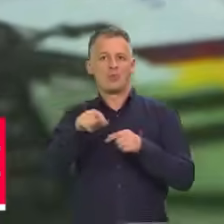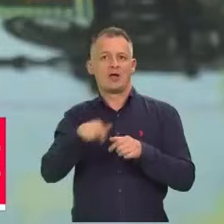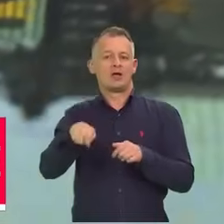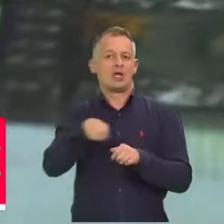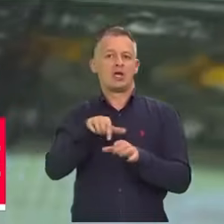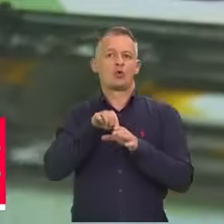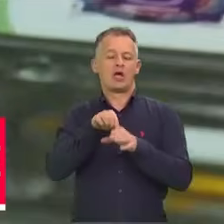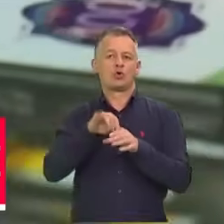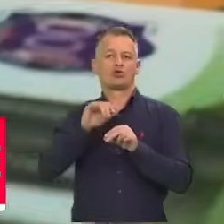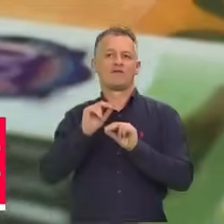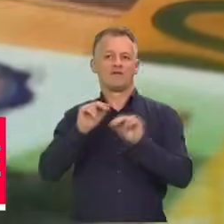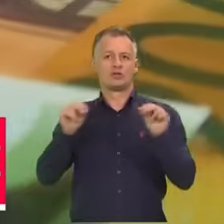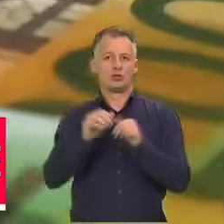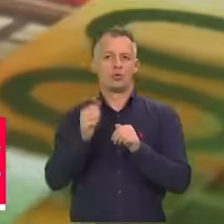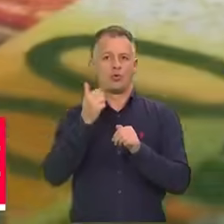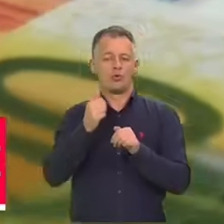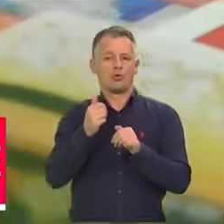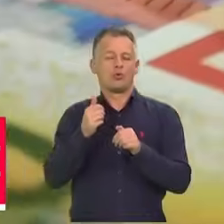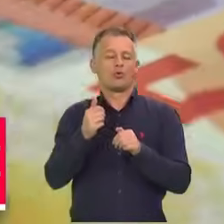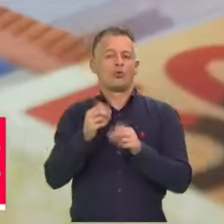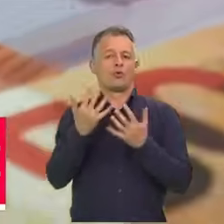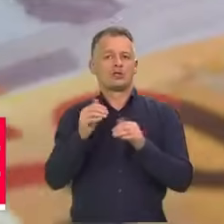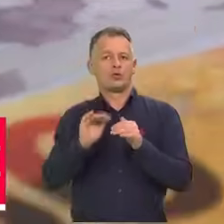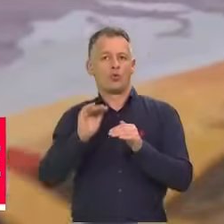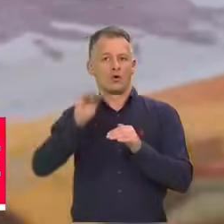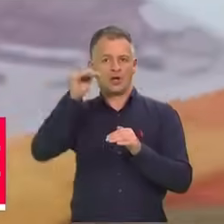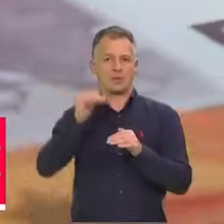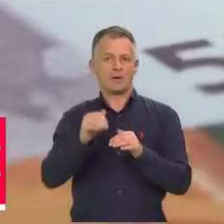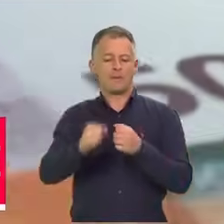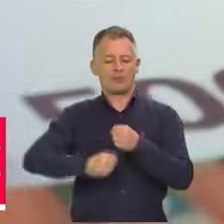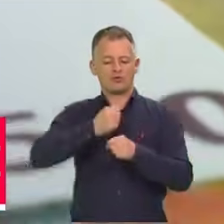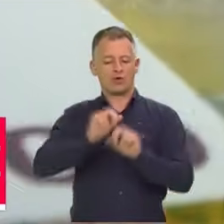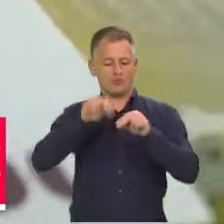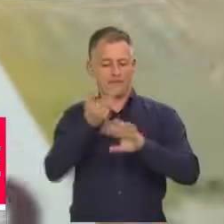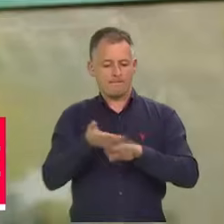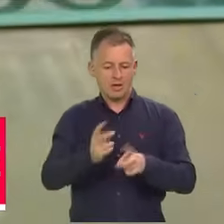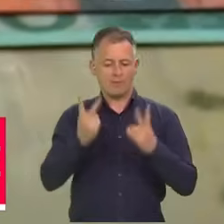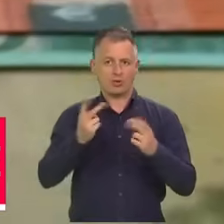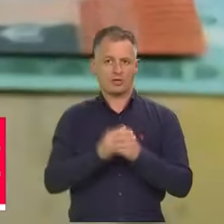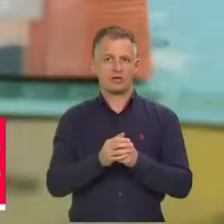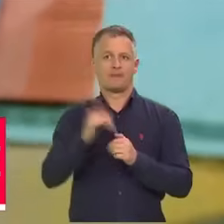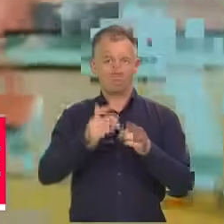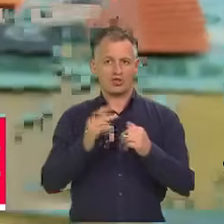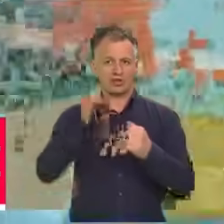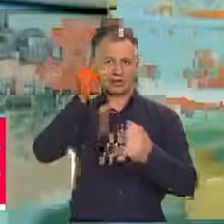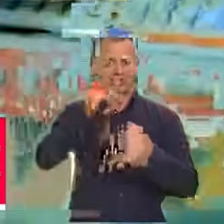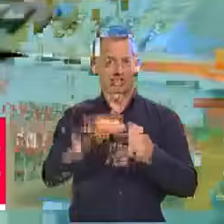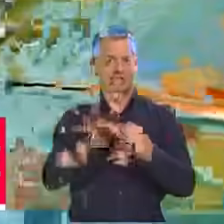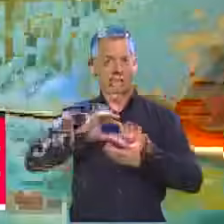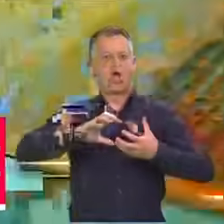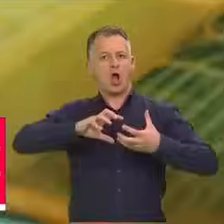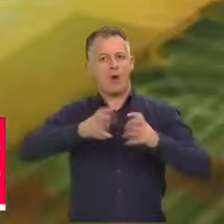învățători. Cu cât urcăm mai mult în această scară ierarhică, profesiile devin din ce în ce mai importante, iar gradul de complexitate crește odată cu